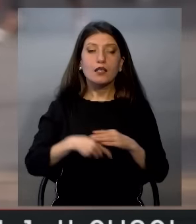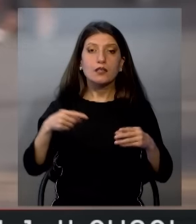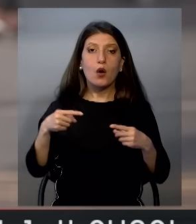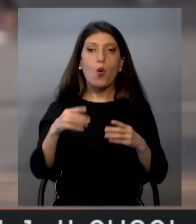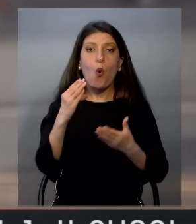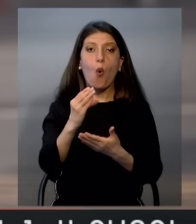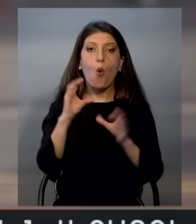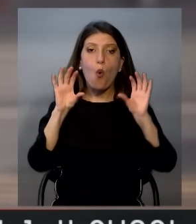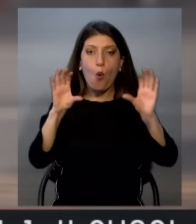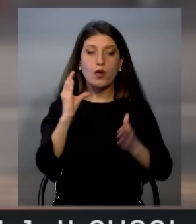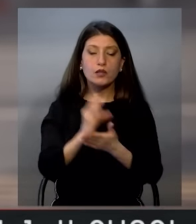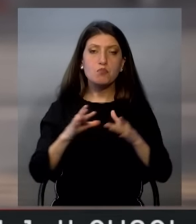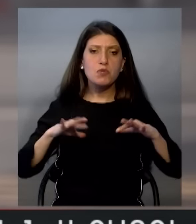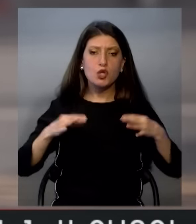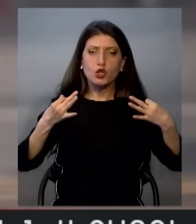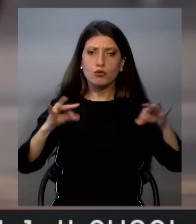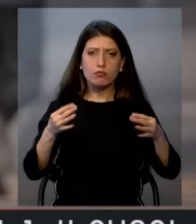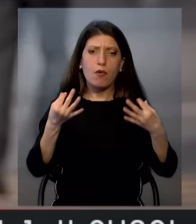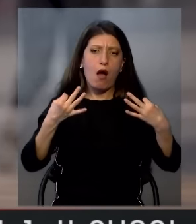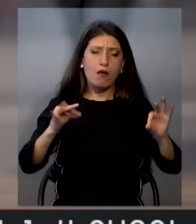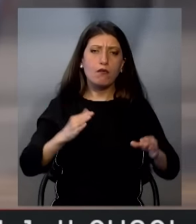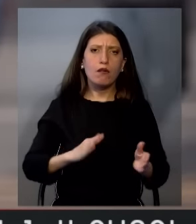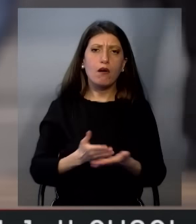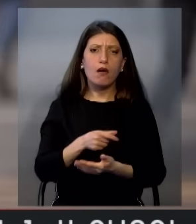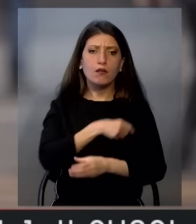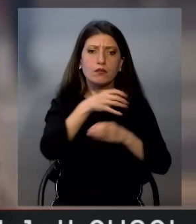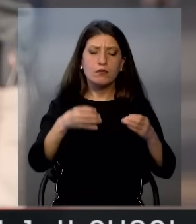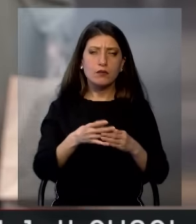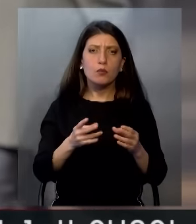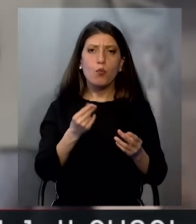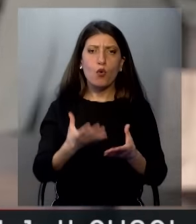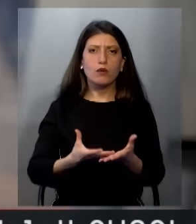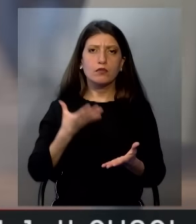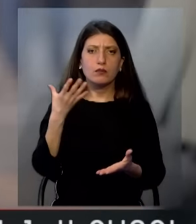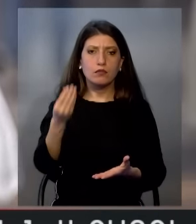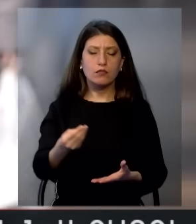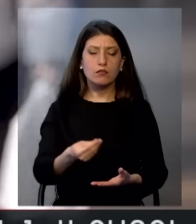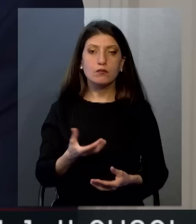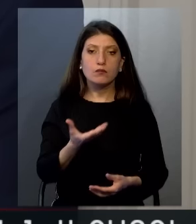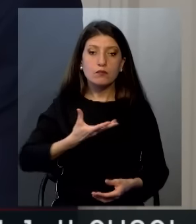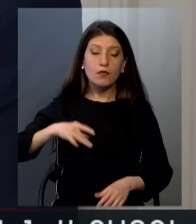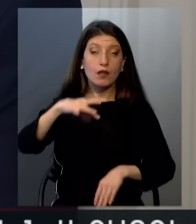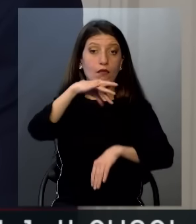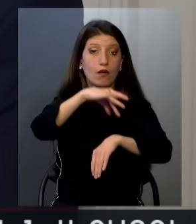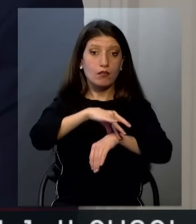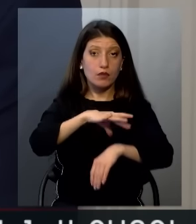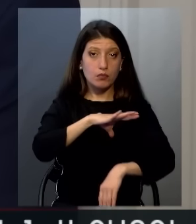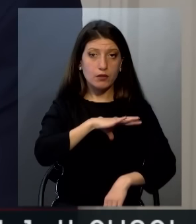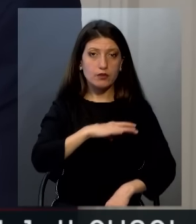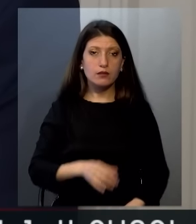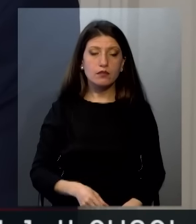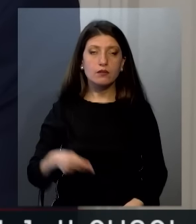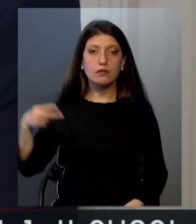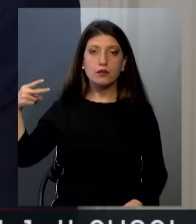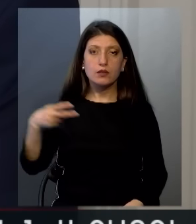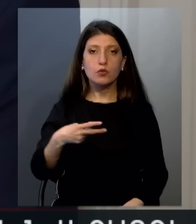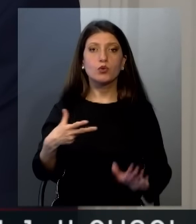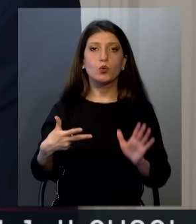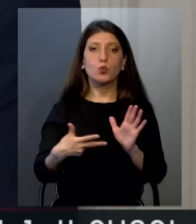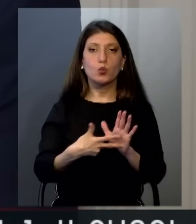բիզնեսին արգելված չէր քաղաքական որևէ թիմի նվիրատու դառնալ։ Հնականաբար մենք հայտնաբերեցինք